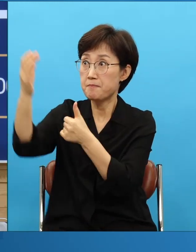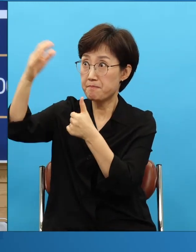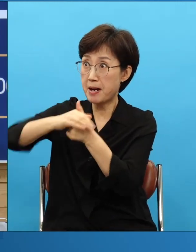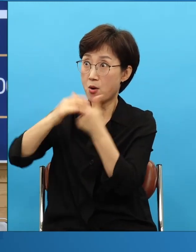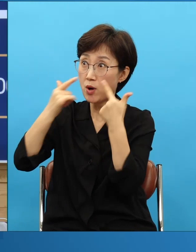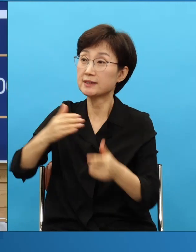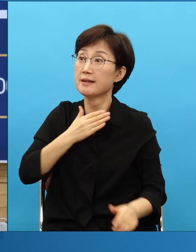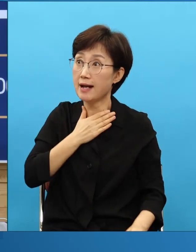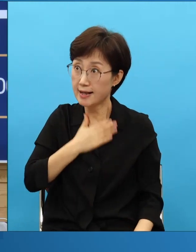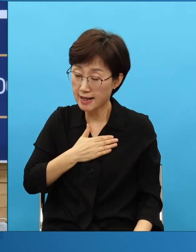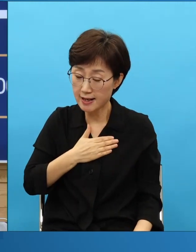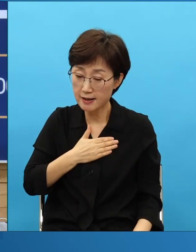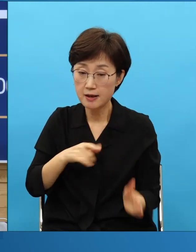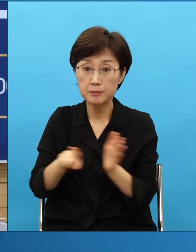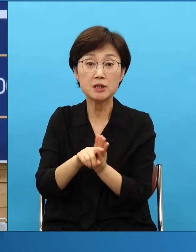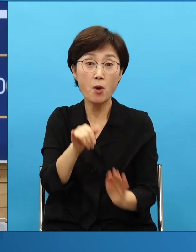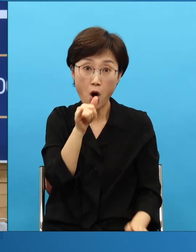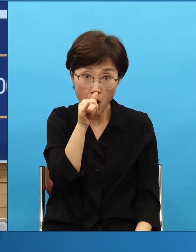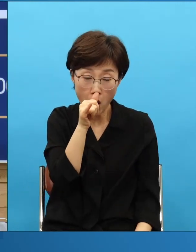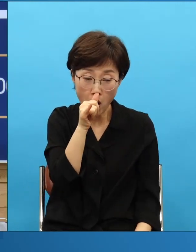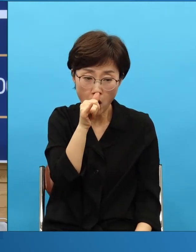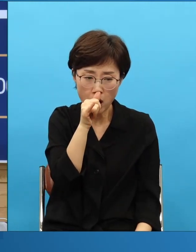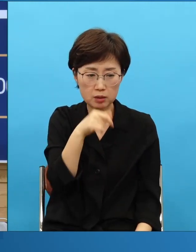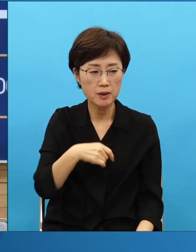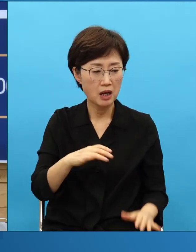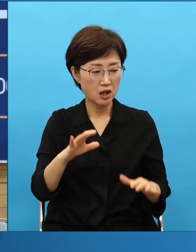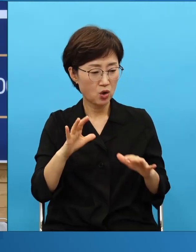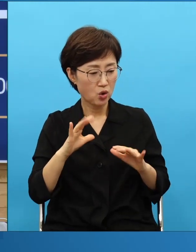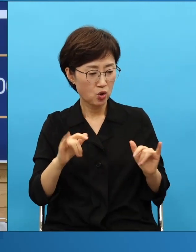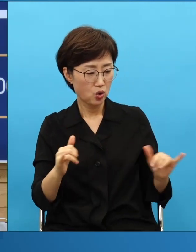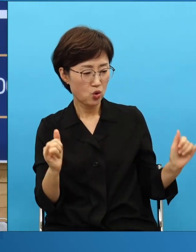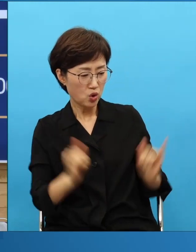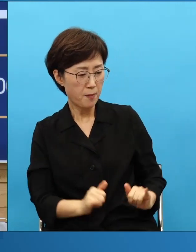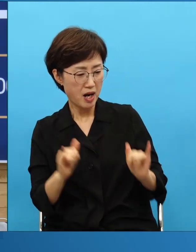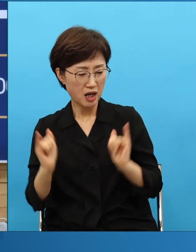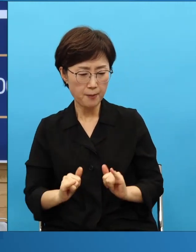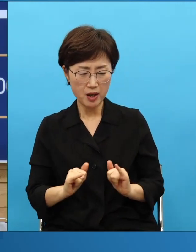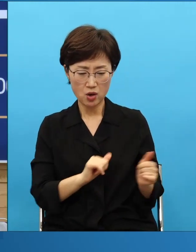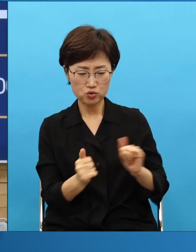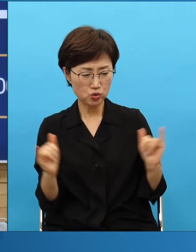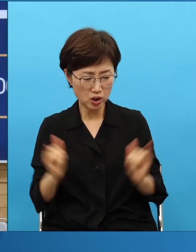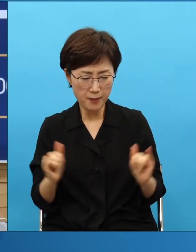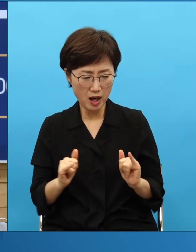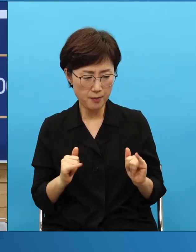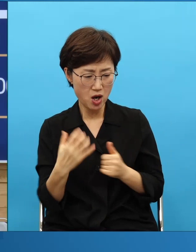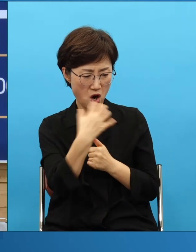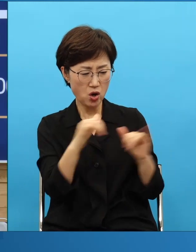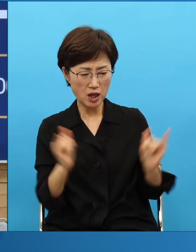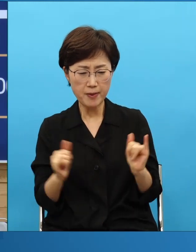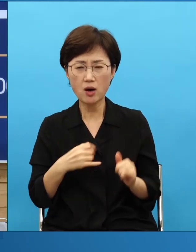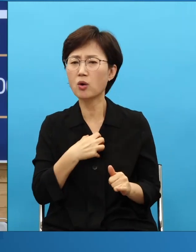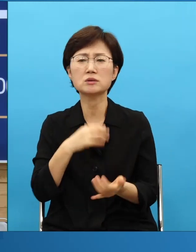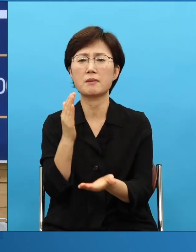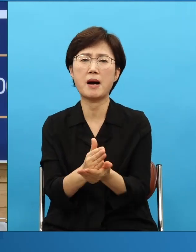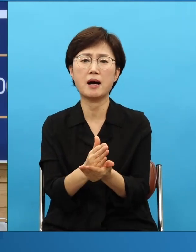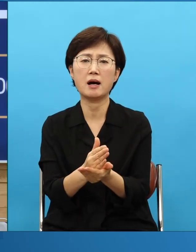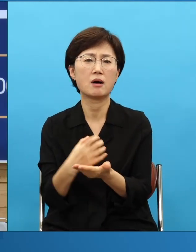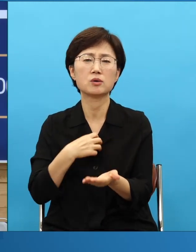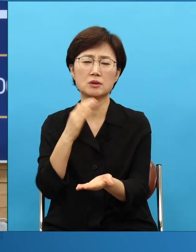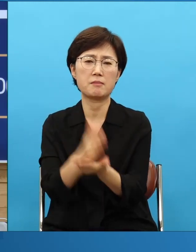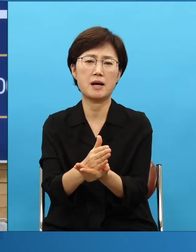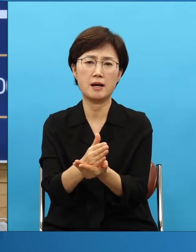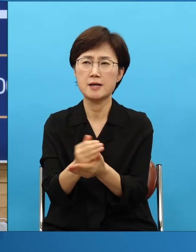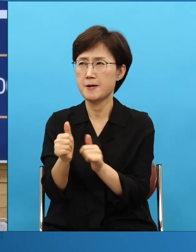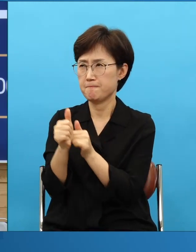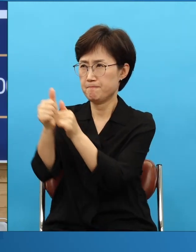여기 전도하는 겁니다. 오늘 기도하는 하나님 능력 체험하는 거예요. People who are sick, do not be afraid of your death. If God leads you here, you live your